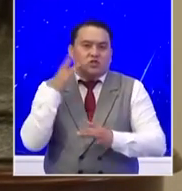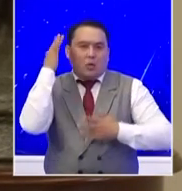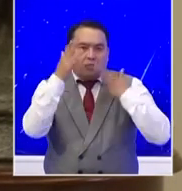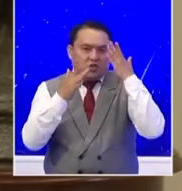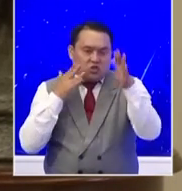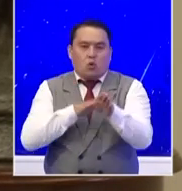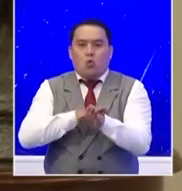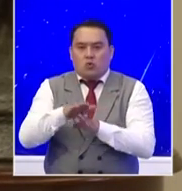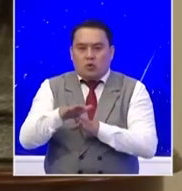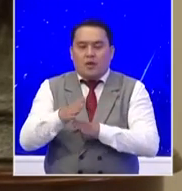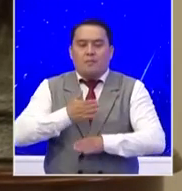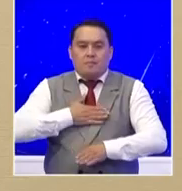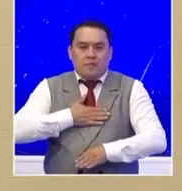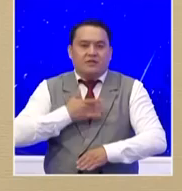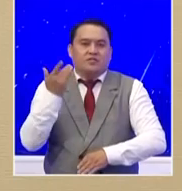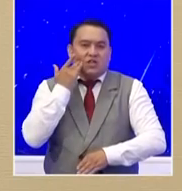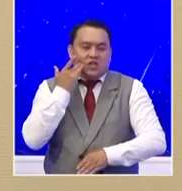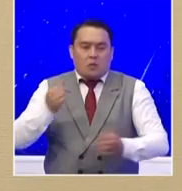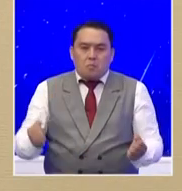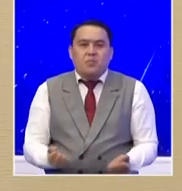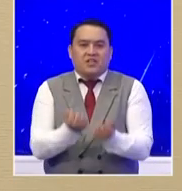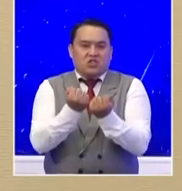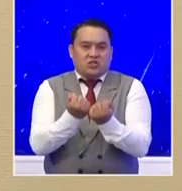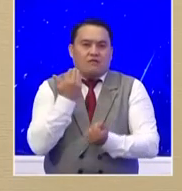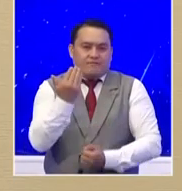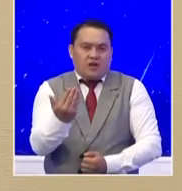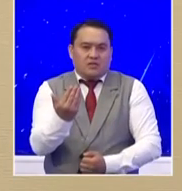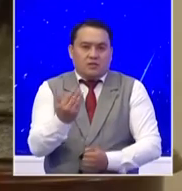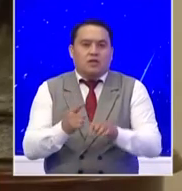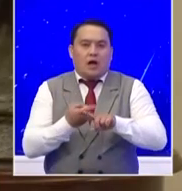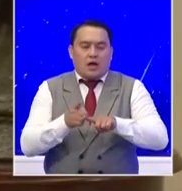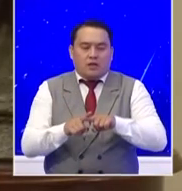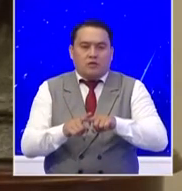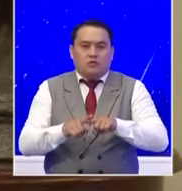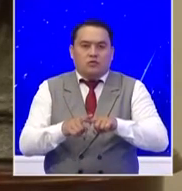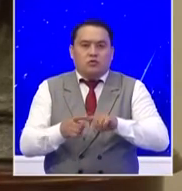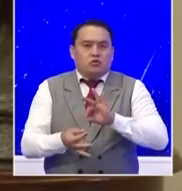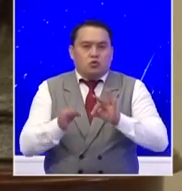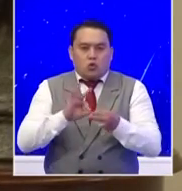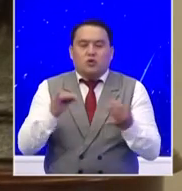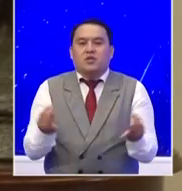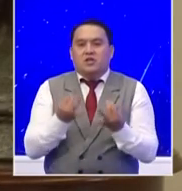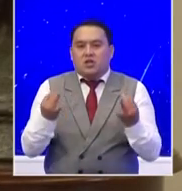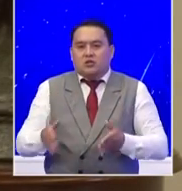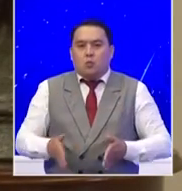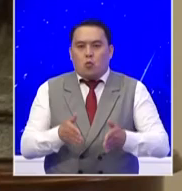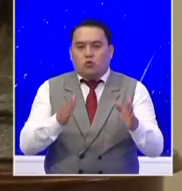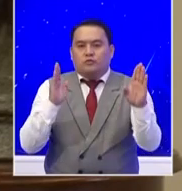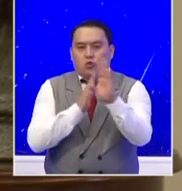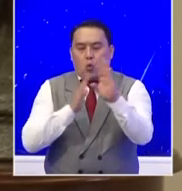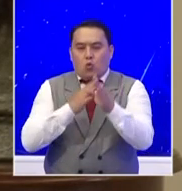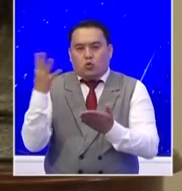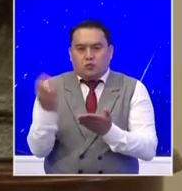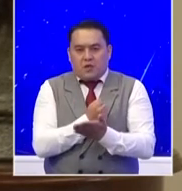мечты. А мы, в свою очередь, всегда поддержим вас на этом нелегком и интересном пути. И пусть ваши успехи